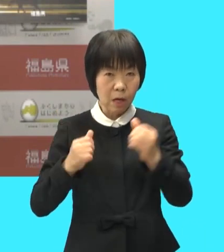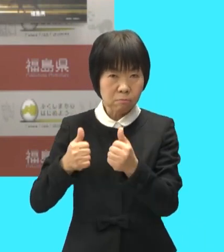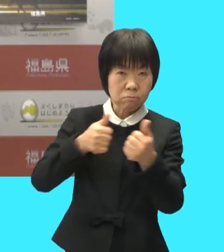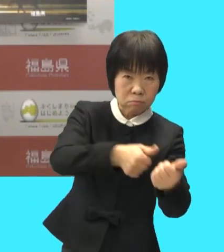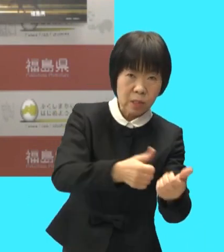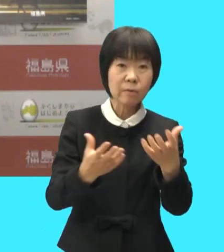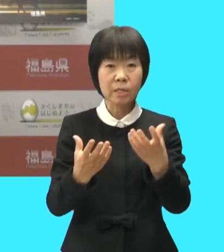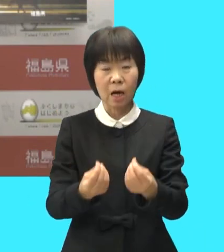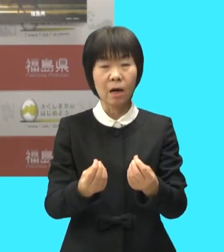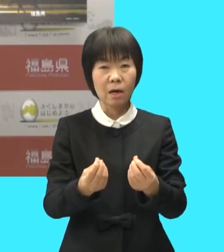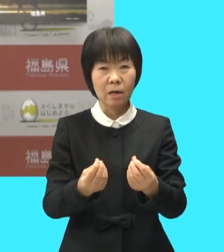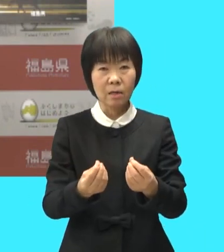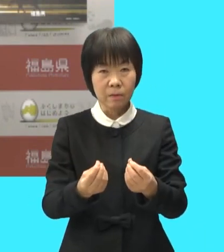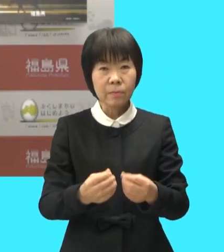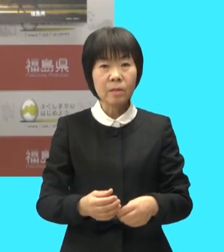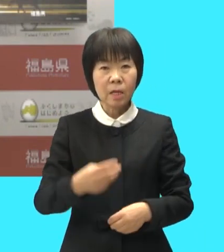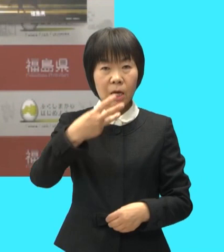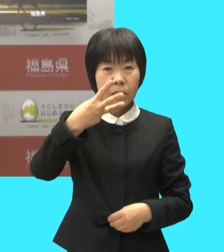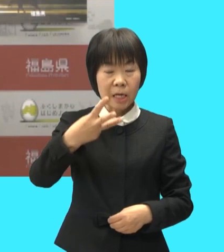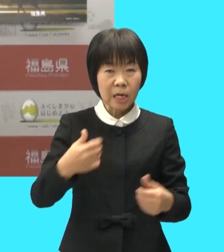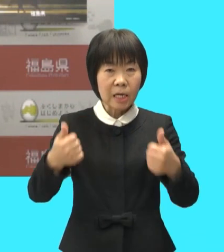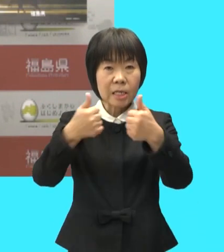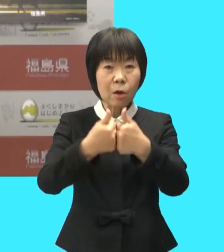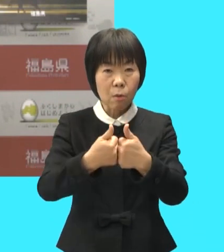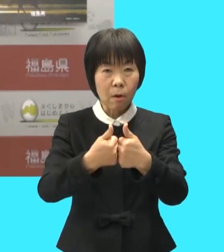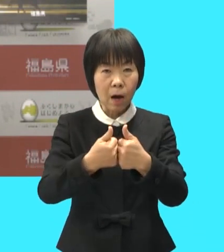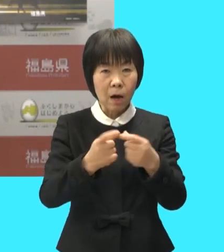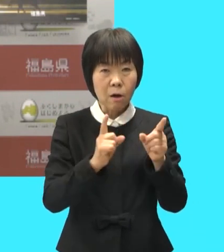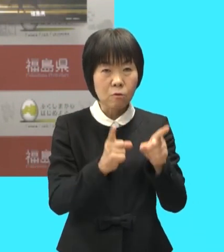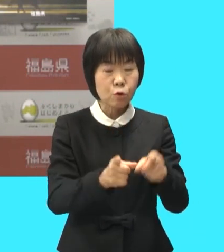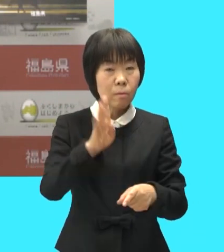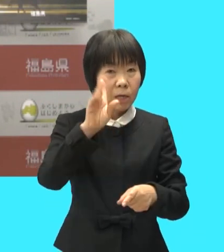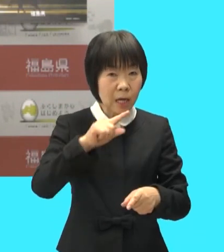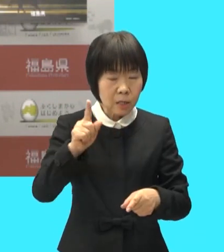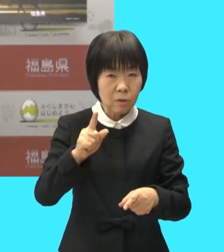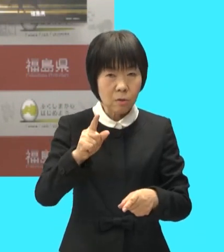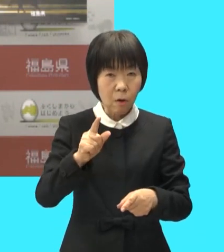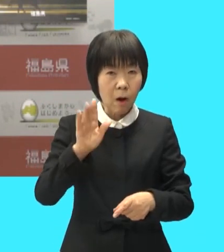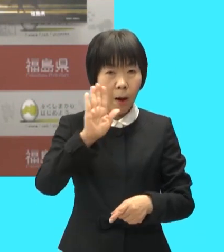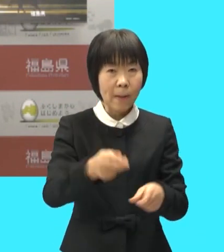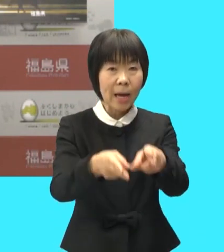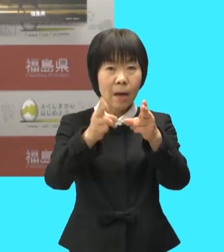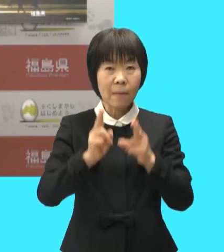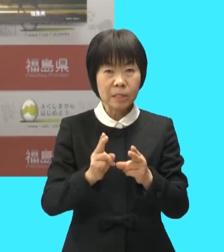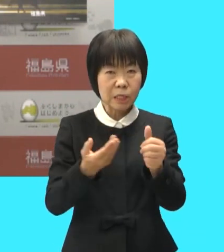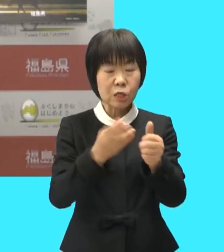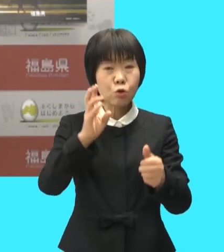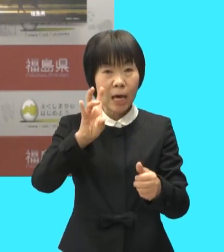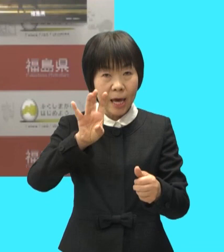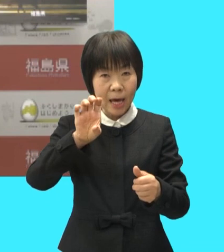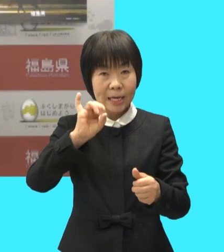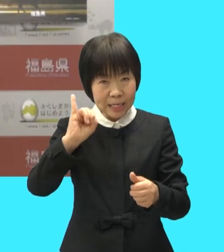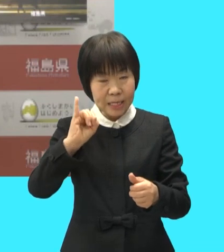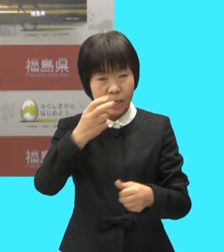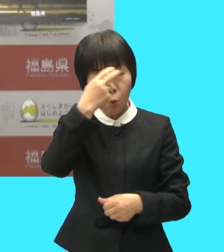たしました。そして3回戦は群馬県の前橋育英高校、前回大会